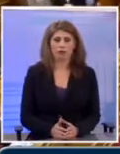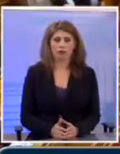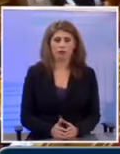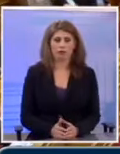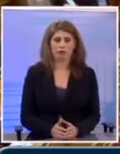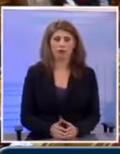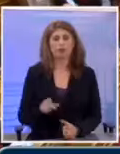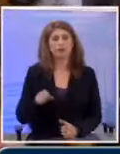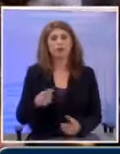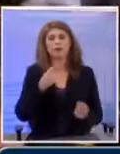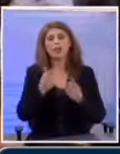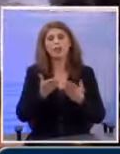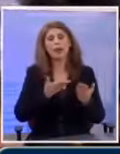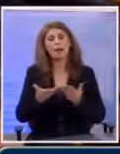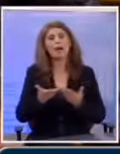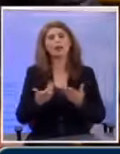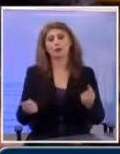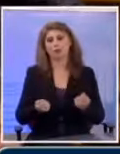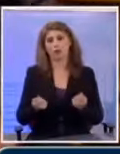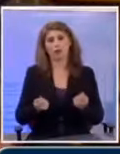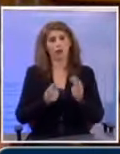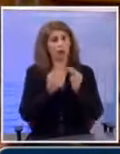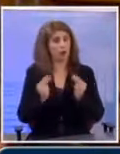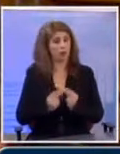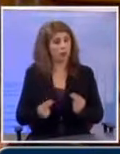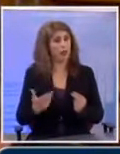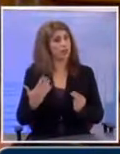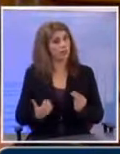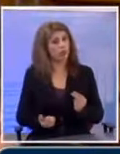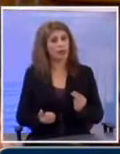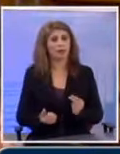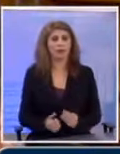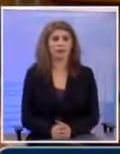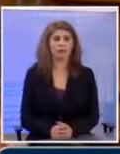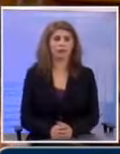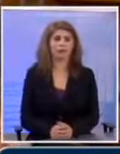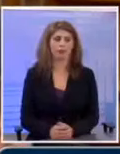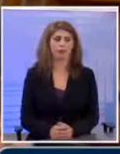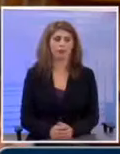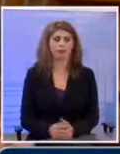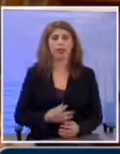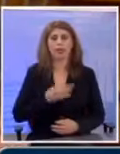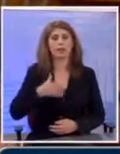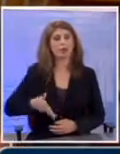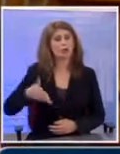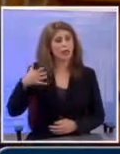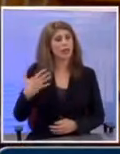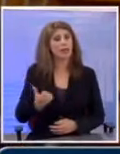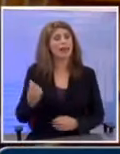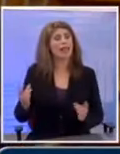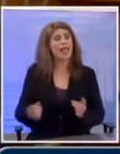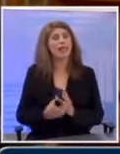τη διαπραγμάτευση την οποία κάναμε, το αποτέλεσμα το οποίο είχαμε. Κύριε Μητσοτάκη, υπάρχει έστω και ένας